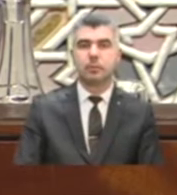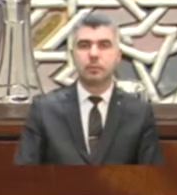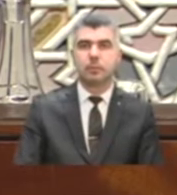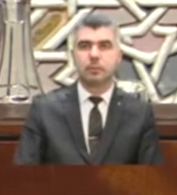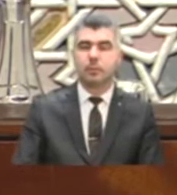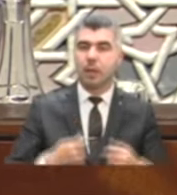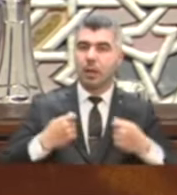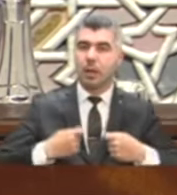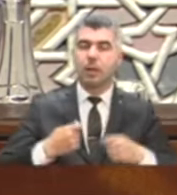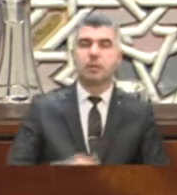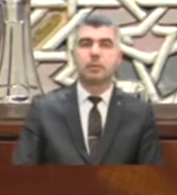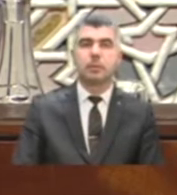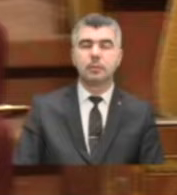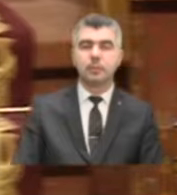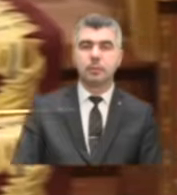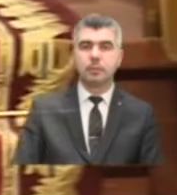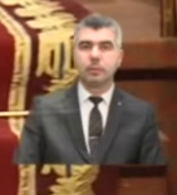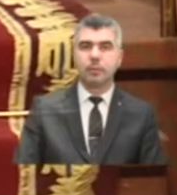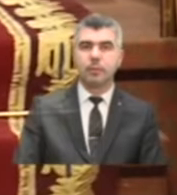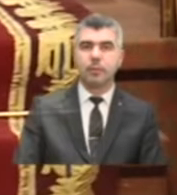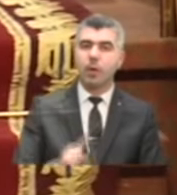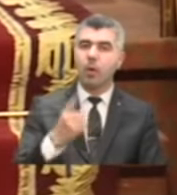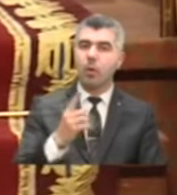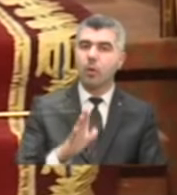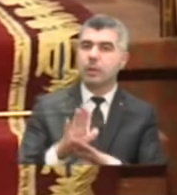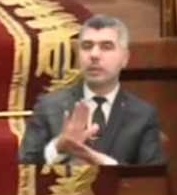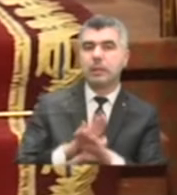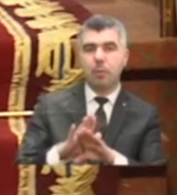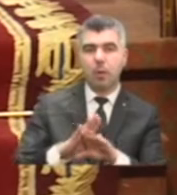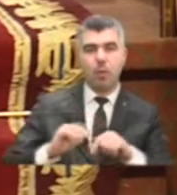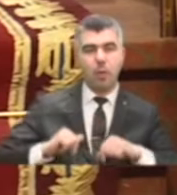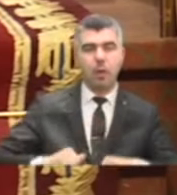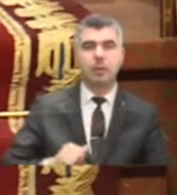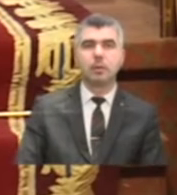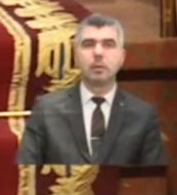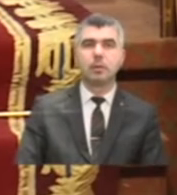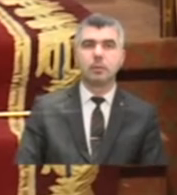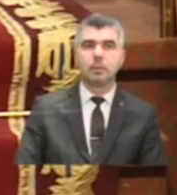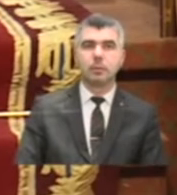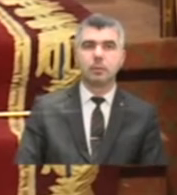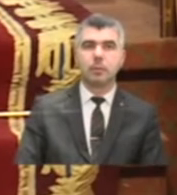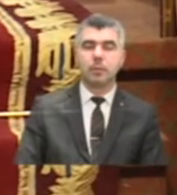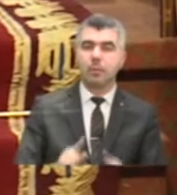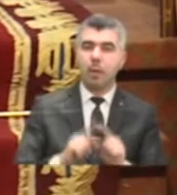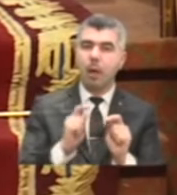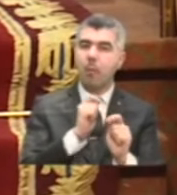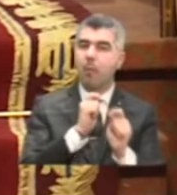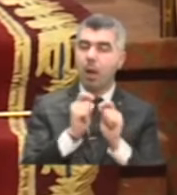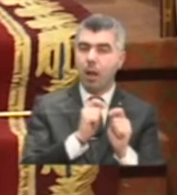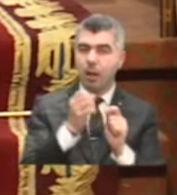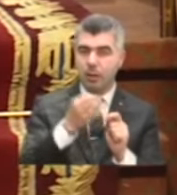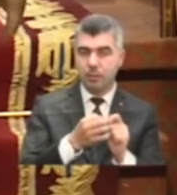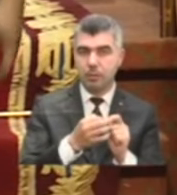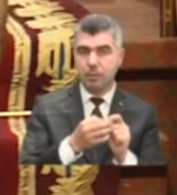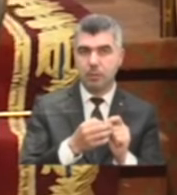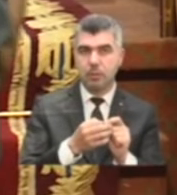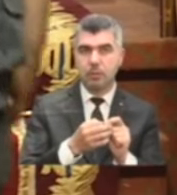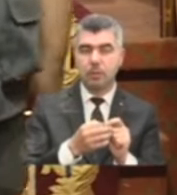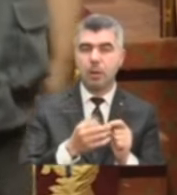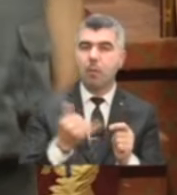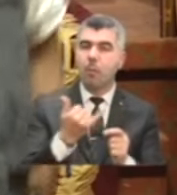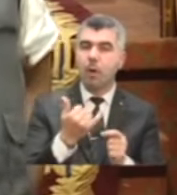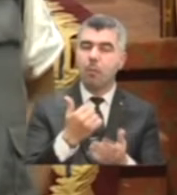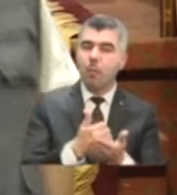سيد الرئيس، اولا اعتذر السيد الوزير لانه النقاش بالفعل كيخصو يكون